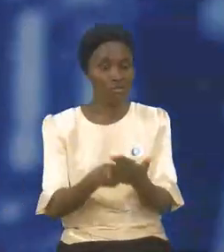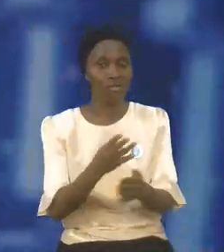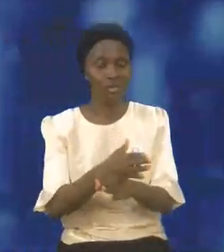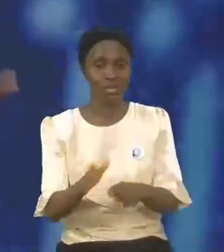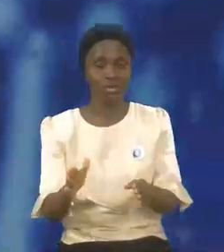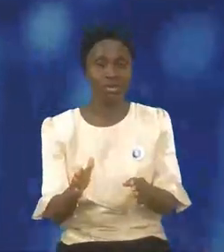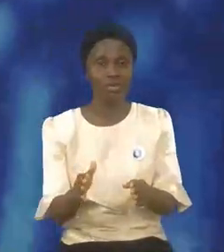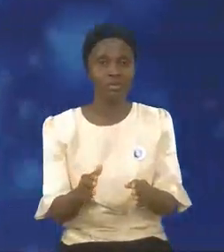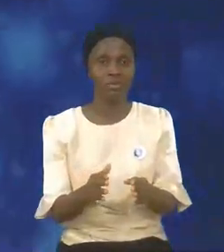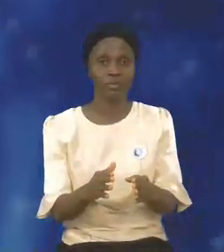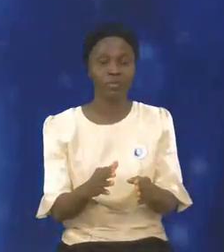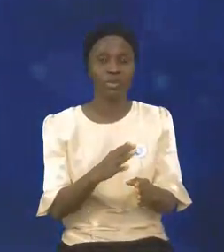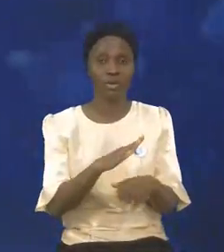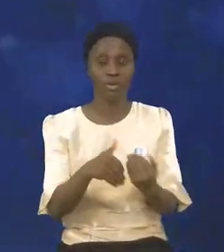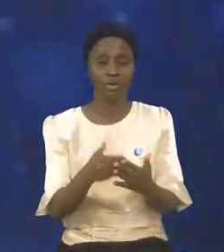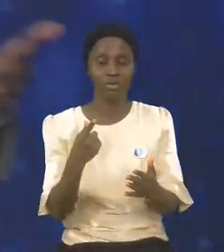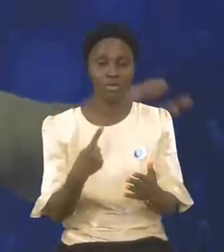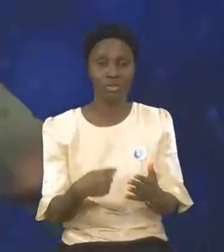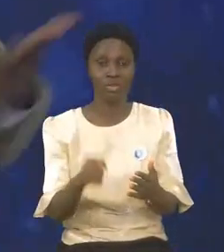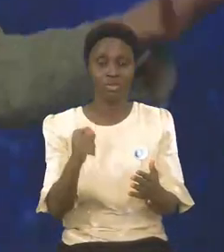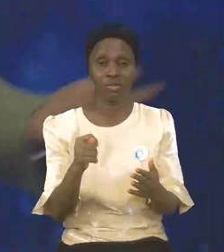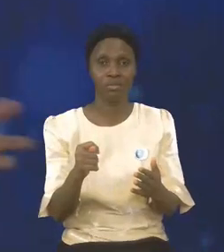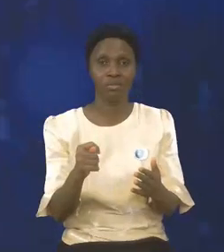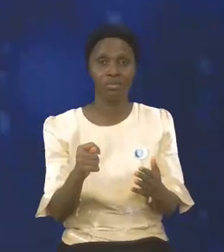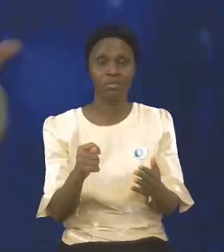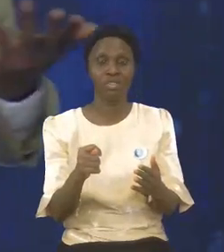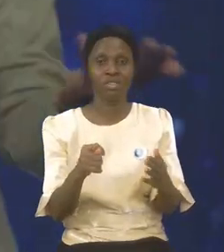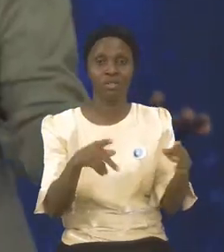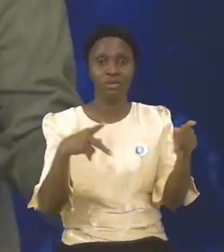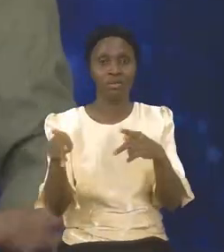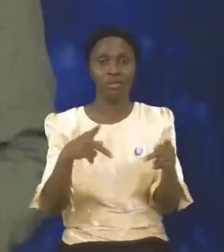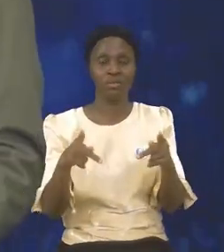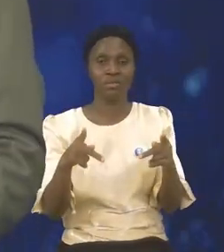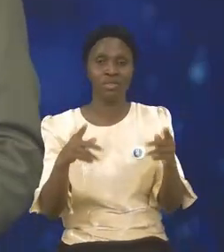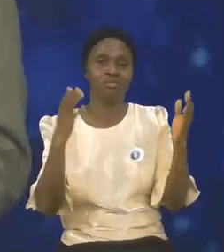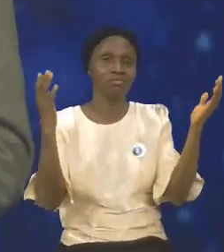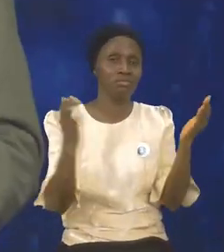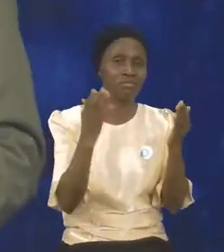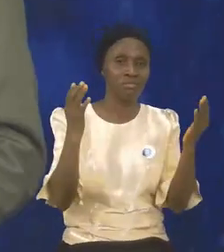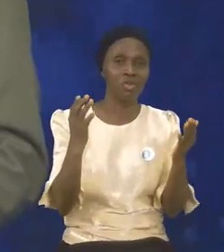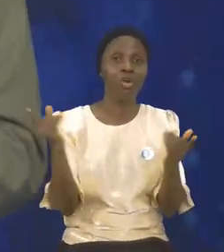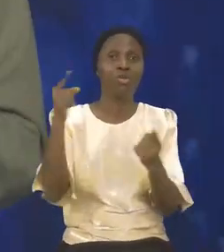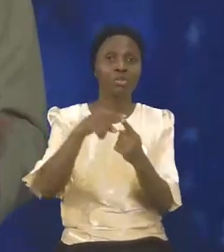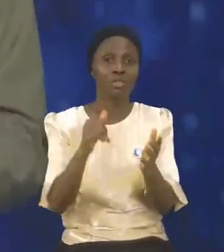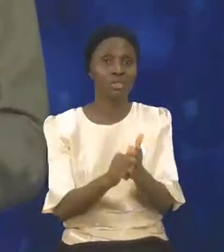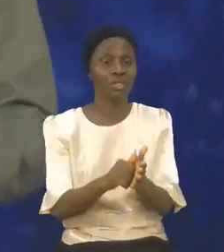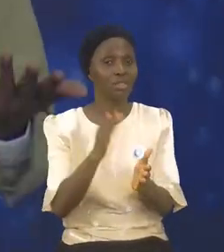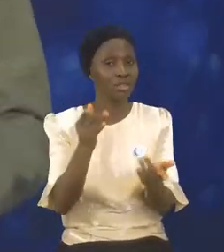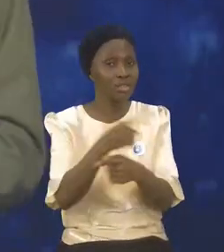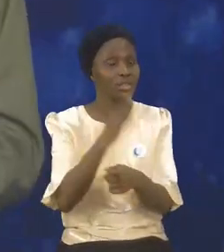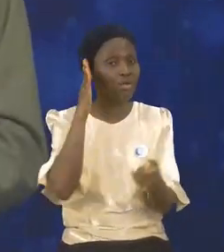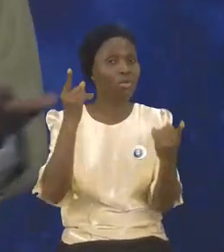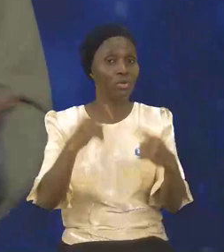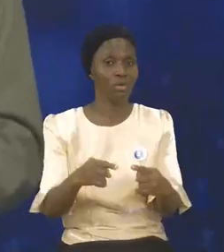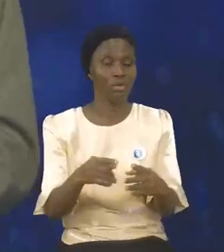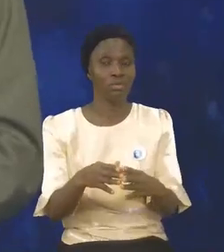à la souffrance à venir, l'église va rétrograder. Il y aura des cérémonies, et la de moissons, les